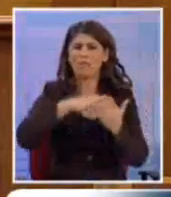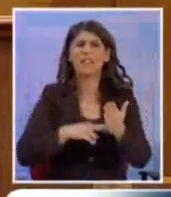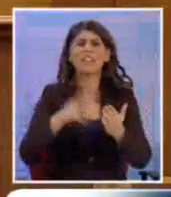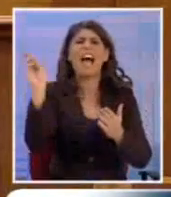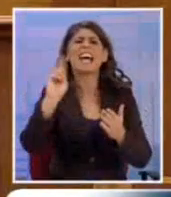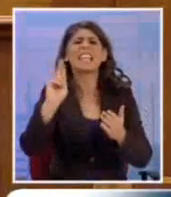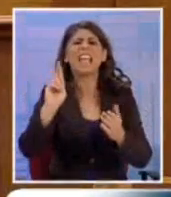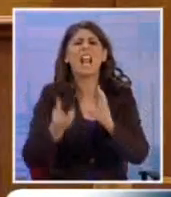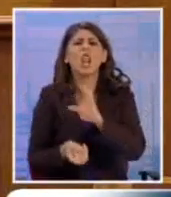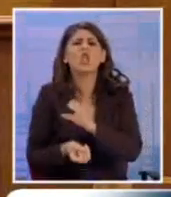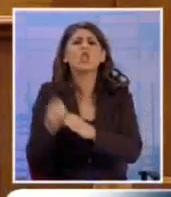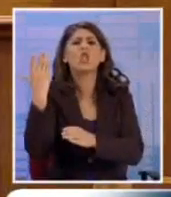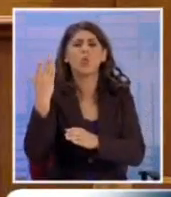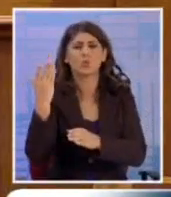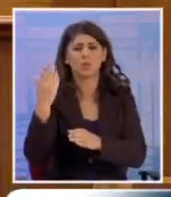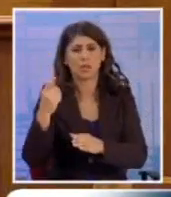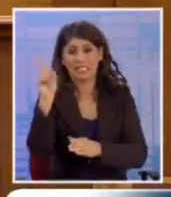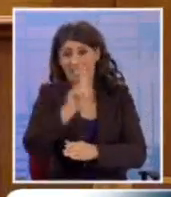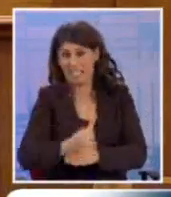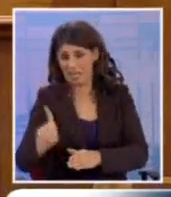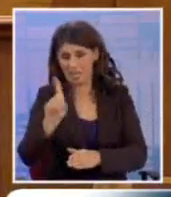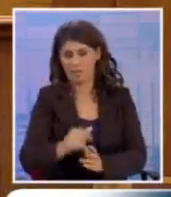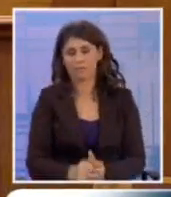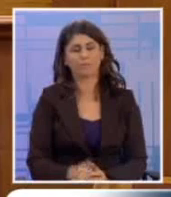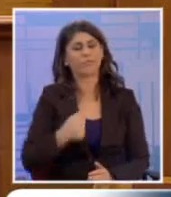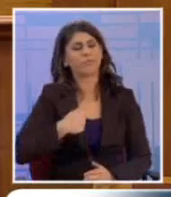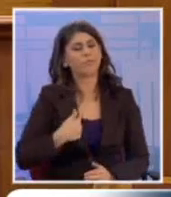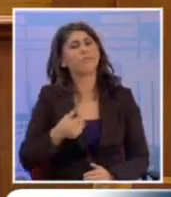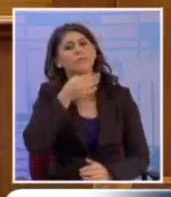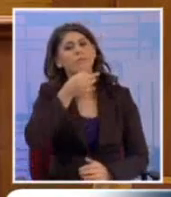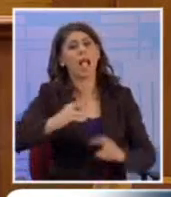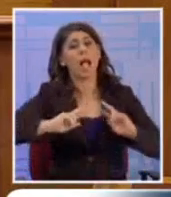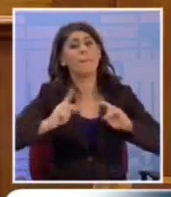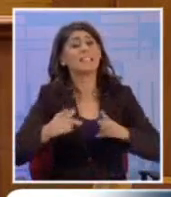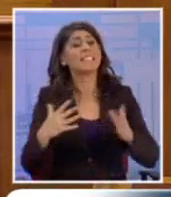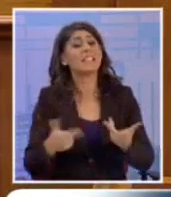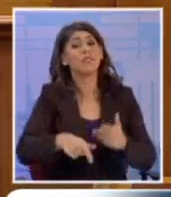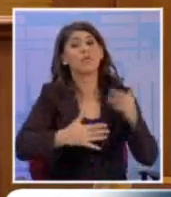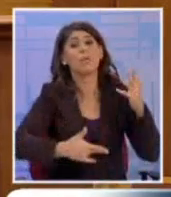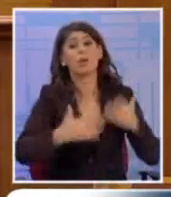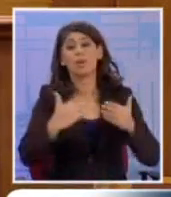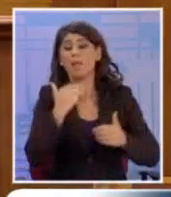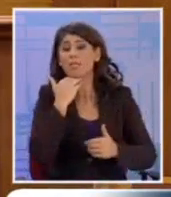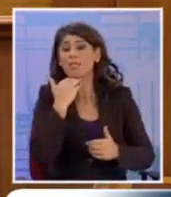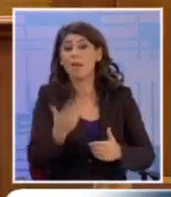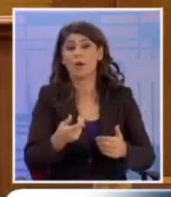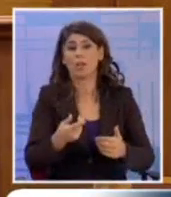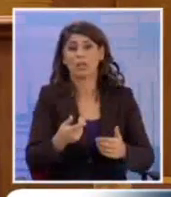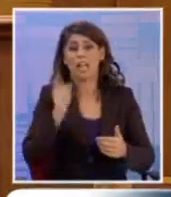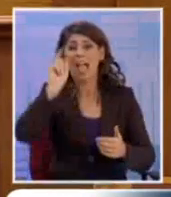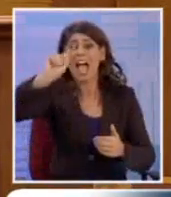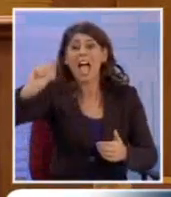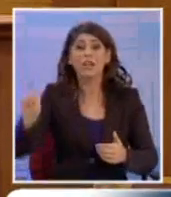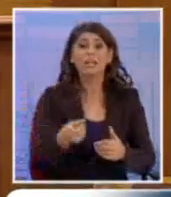μου θέλω να πω, να δώσω τις δικές μου απαντήσεις γιατί αυτός ο προϋπολογισμός δεν μπορεί να απαντήσει στα